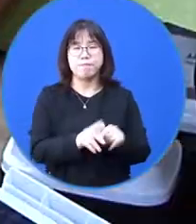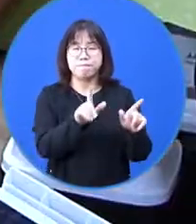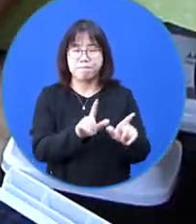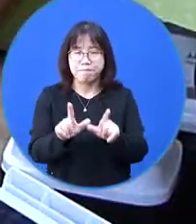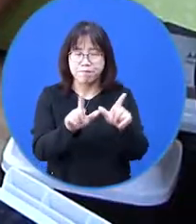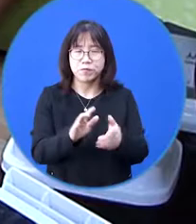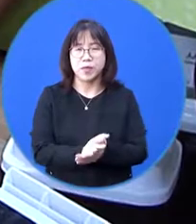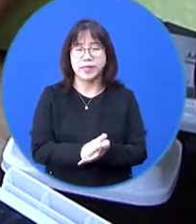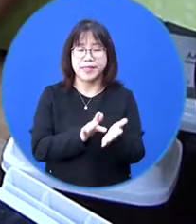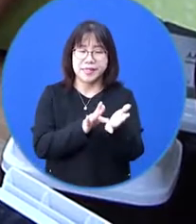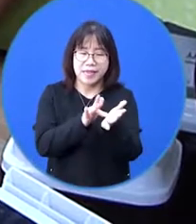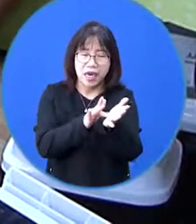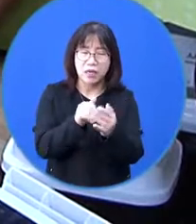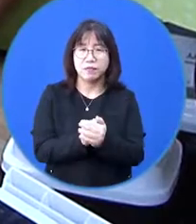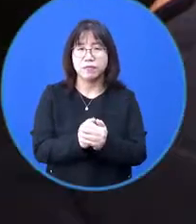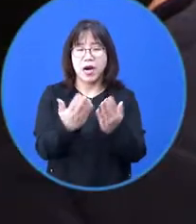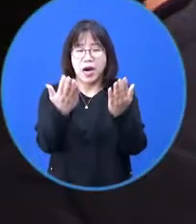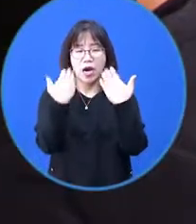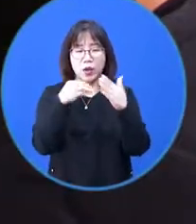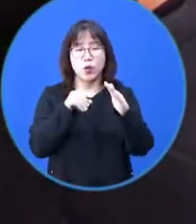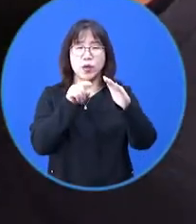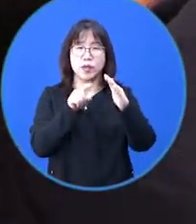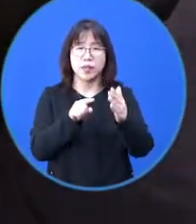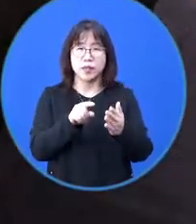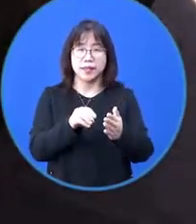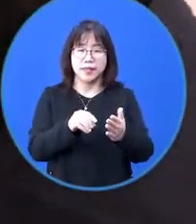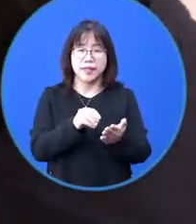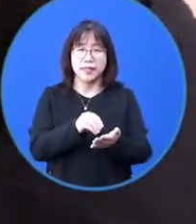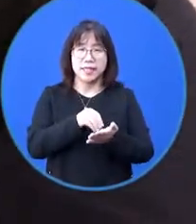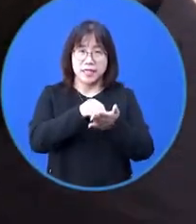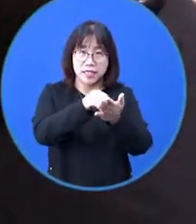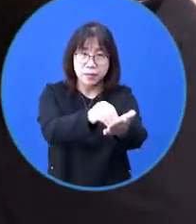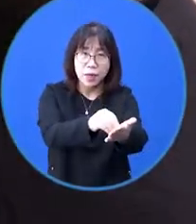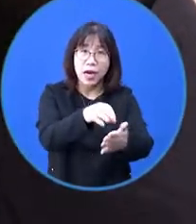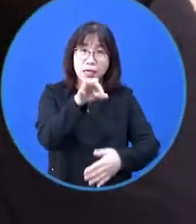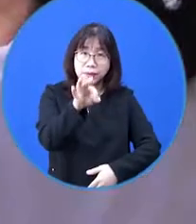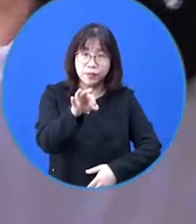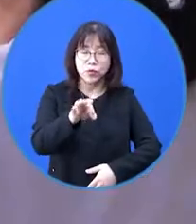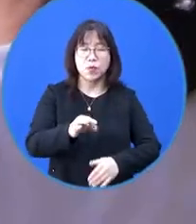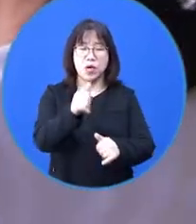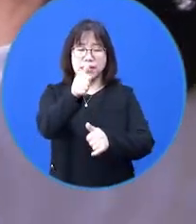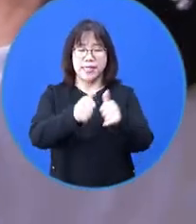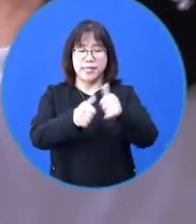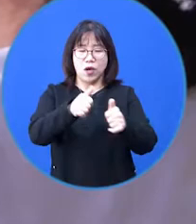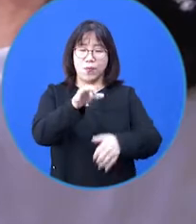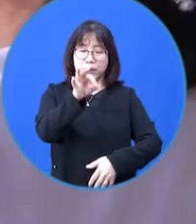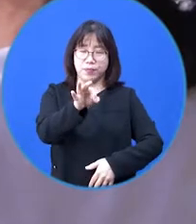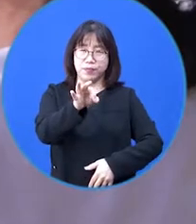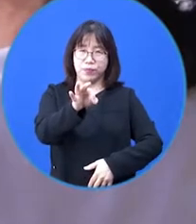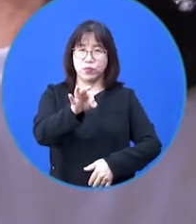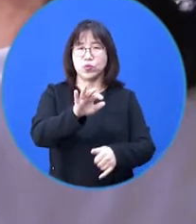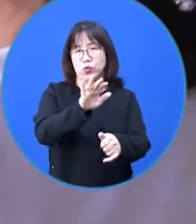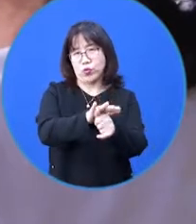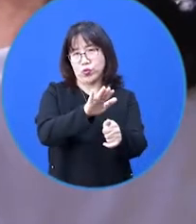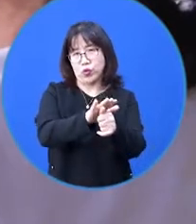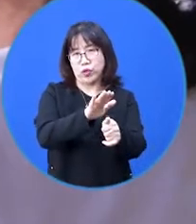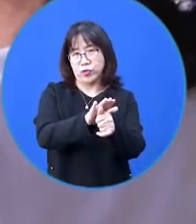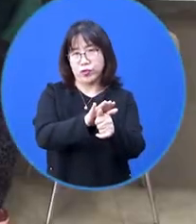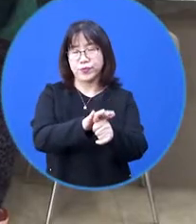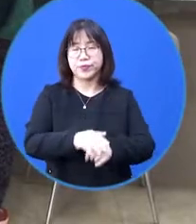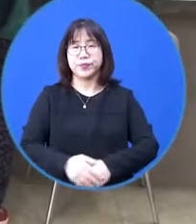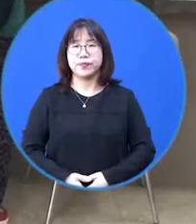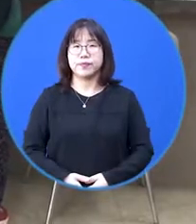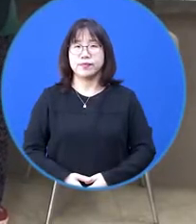약제비, 입학금, 수업료, 검정고시 응시료 등을 지원하며 청소년들의 꿈을 지원하기 위한